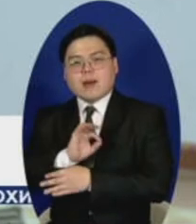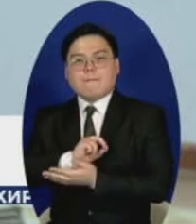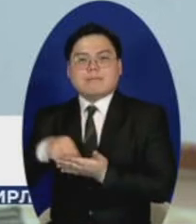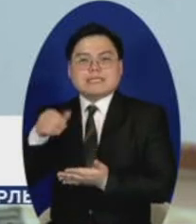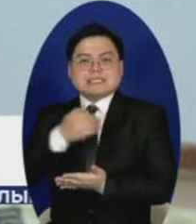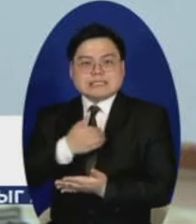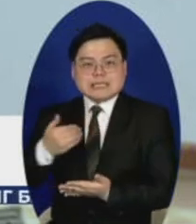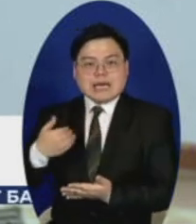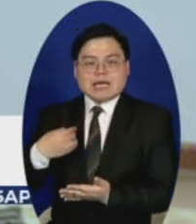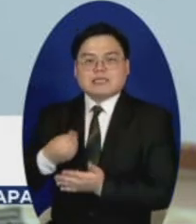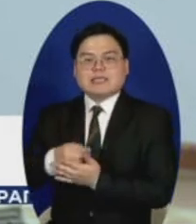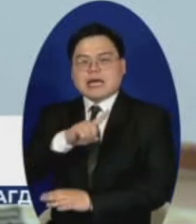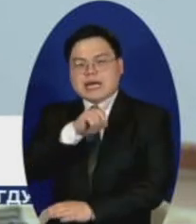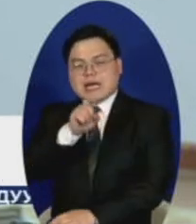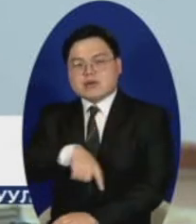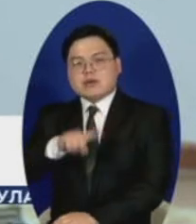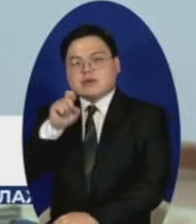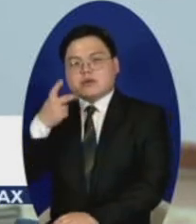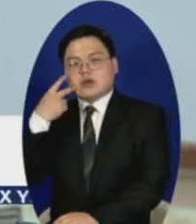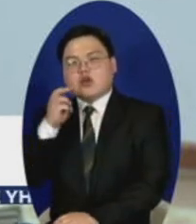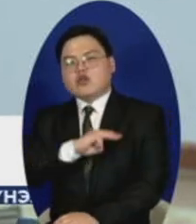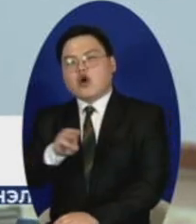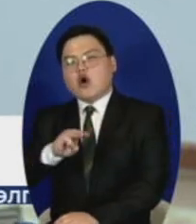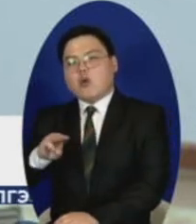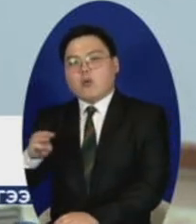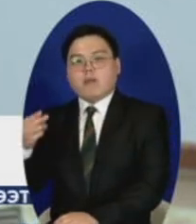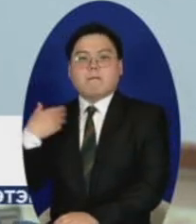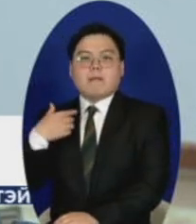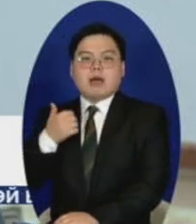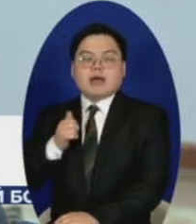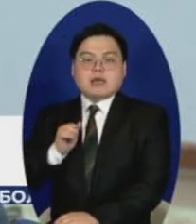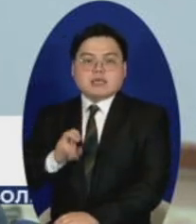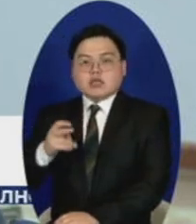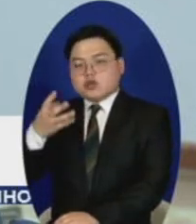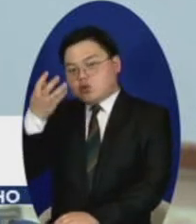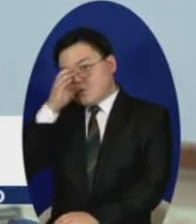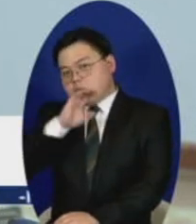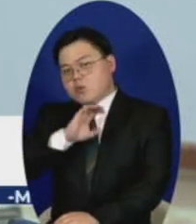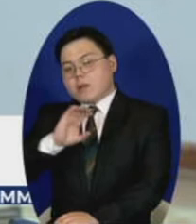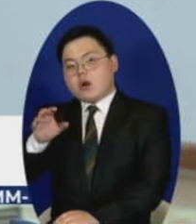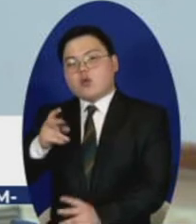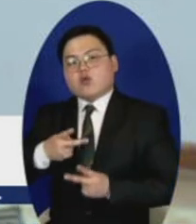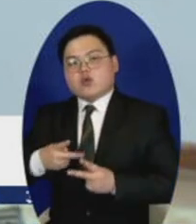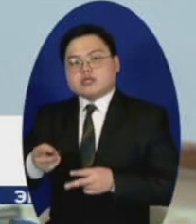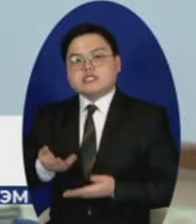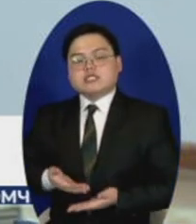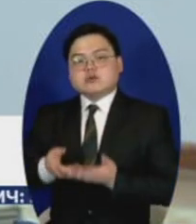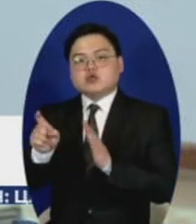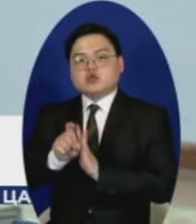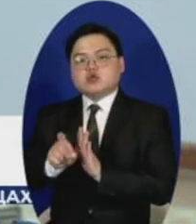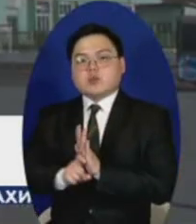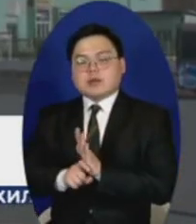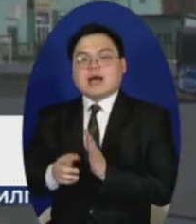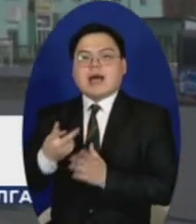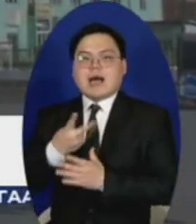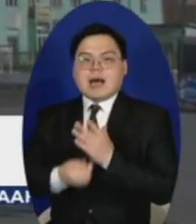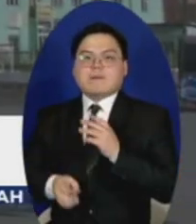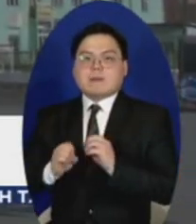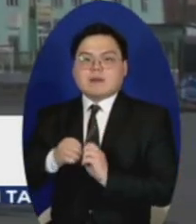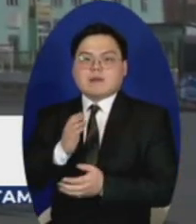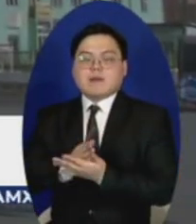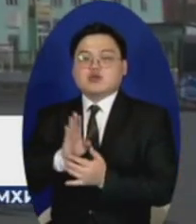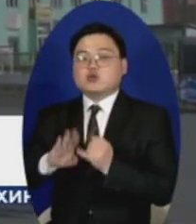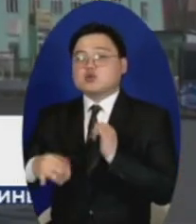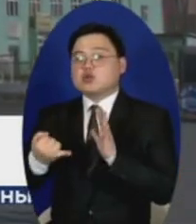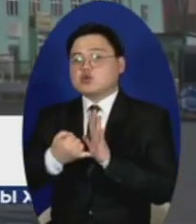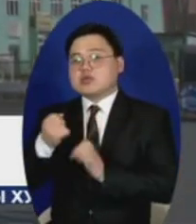байна. Асуудлуудаас дандаа орхигдоод яваад байгаа юм байна. Ийм учраас эдгээрч бас төрийн үйлчлэгийг дэмжих хөтөлбөрөж цохон байгуулж сэргэжүүлж байгаа. Сүүлийн